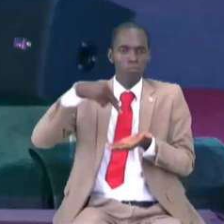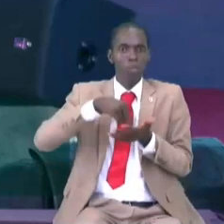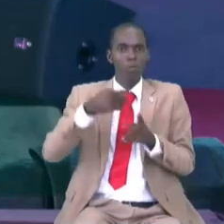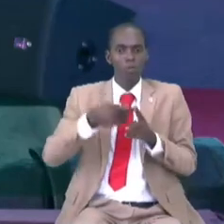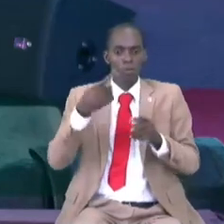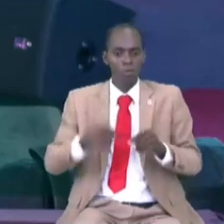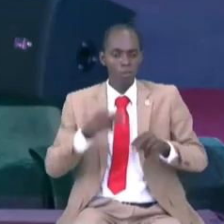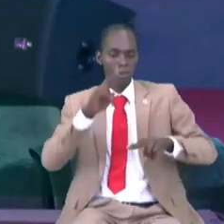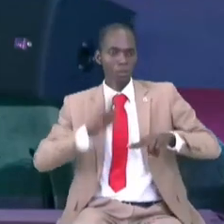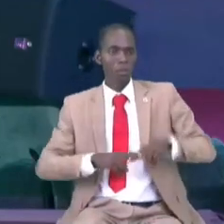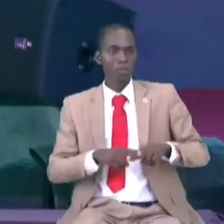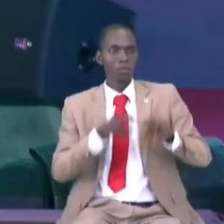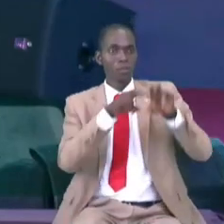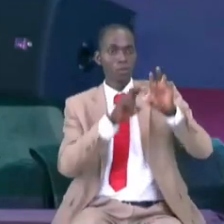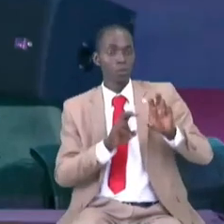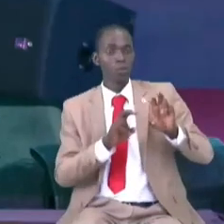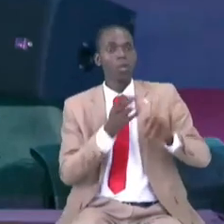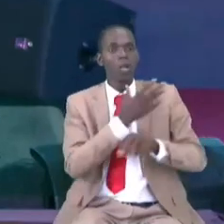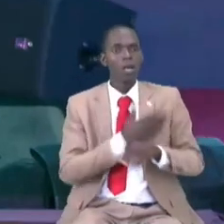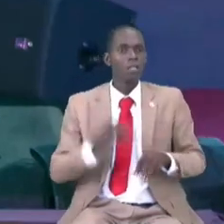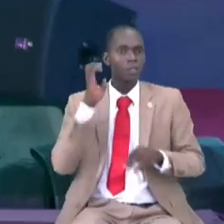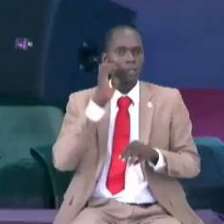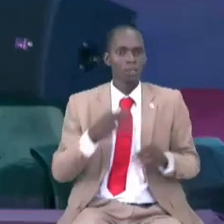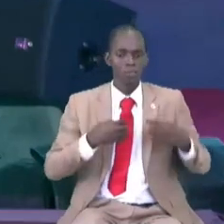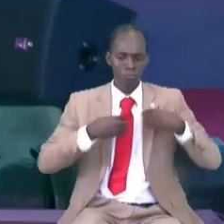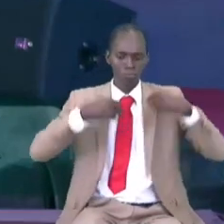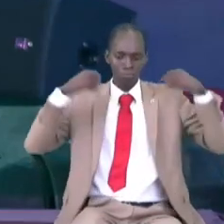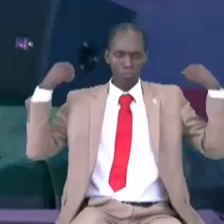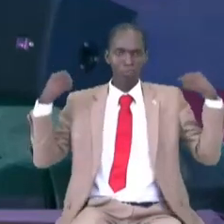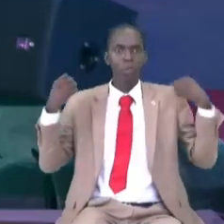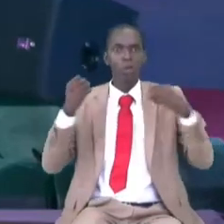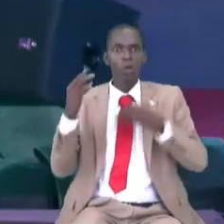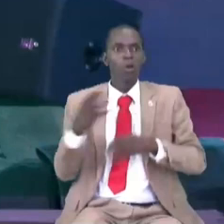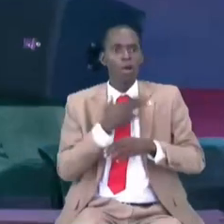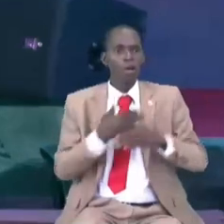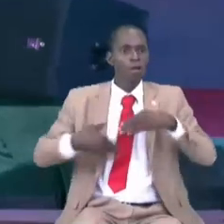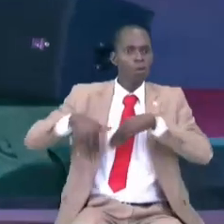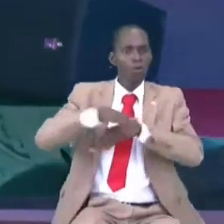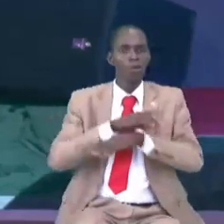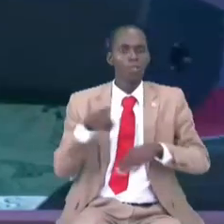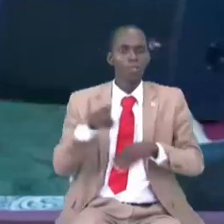se couvrit d'un sac et s'assit sur la cendre.